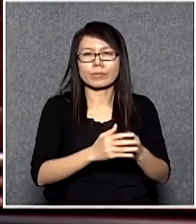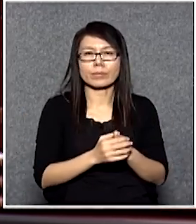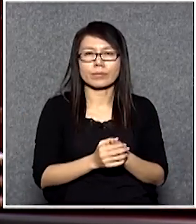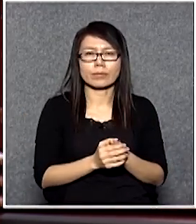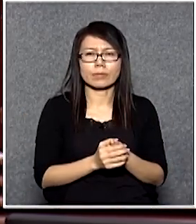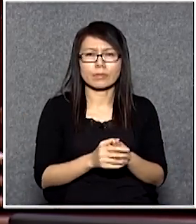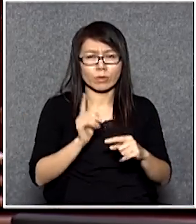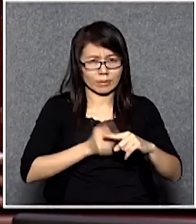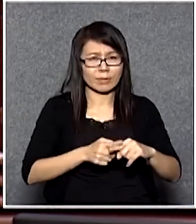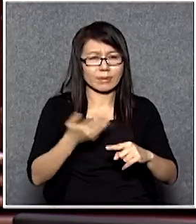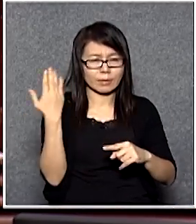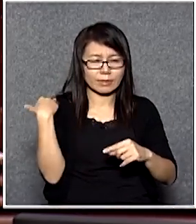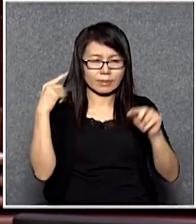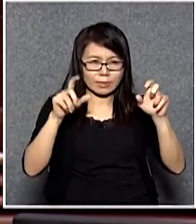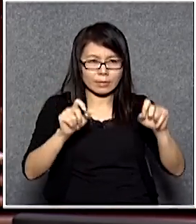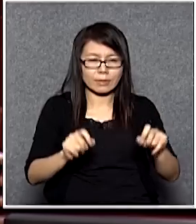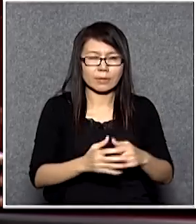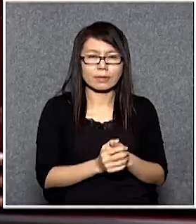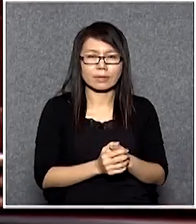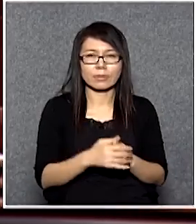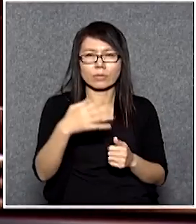这个就是原意啊，主席。